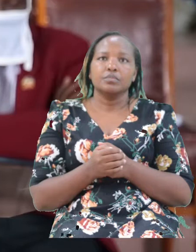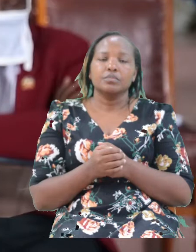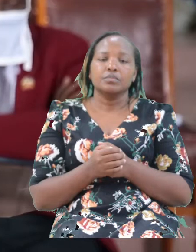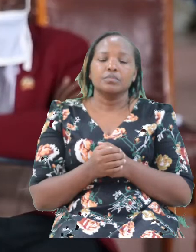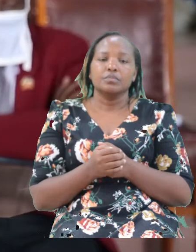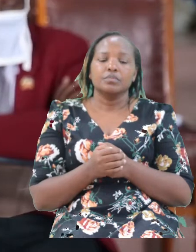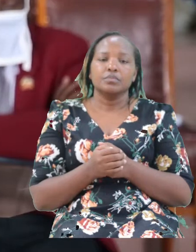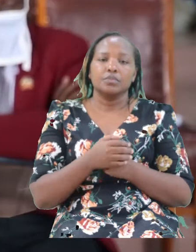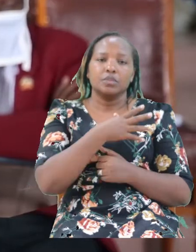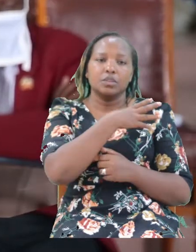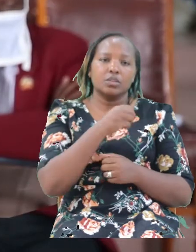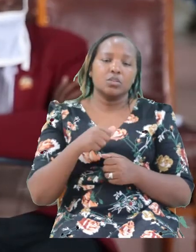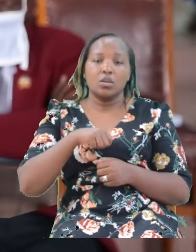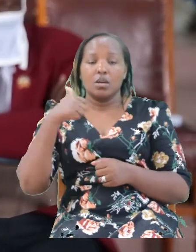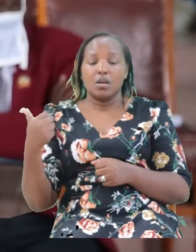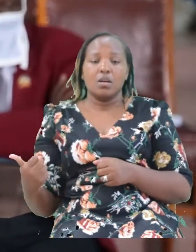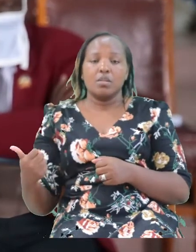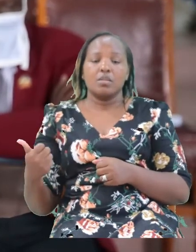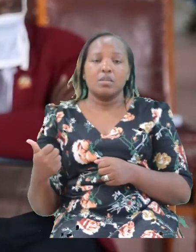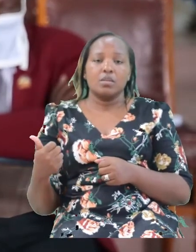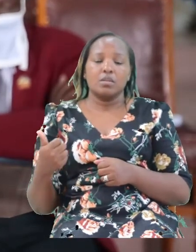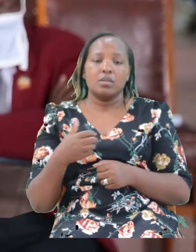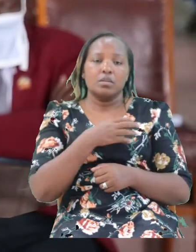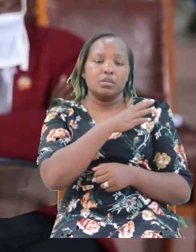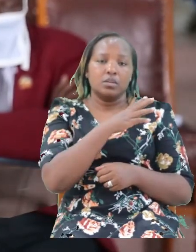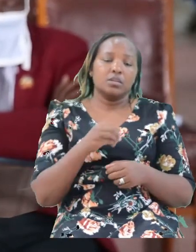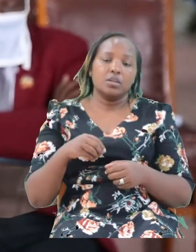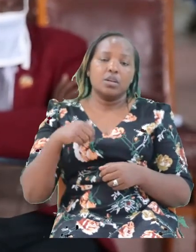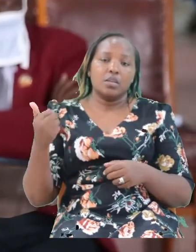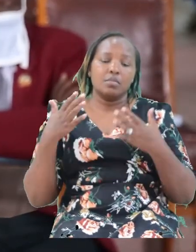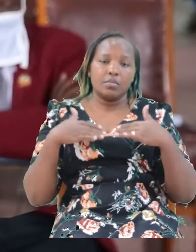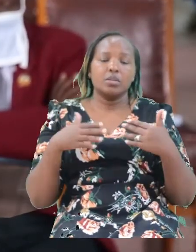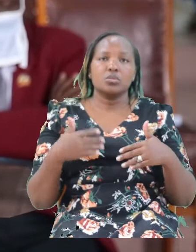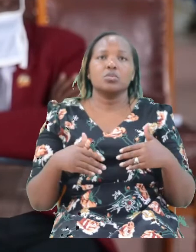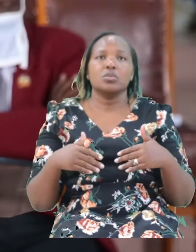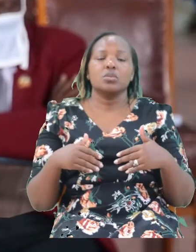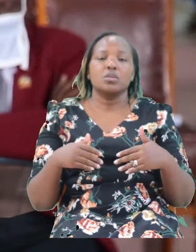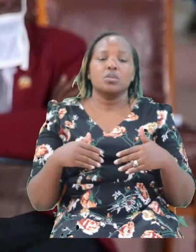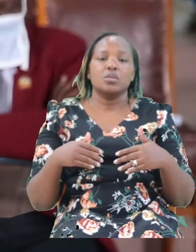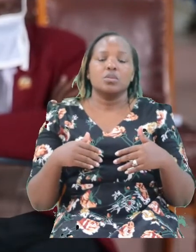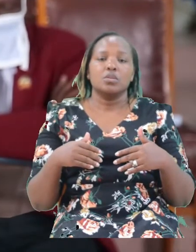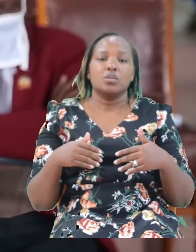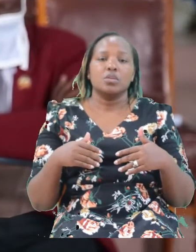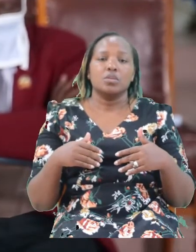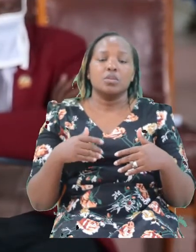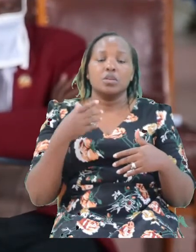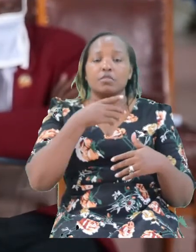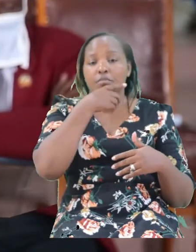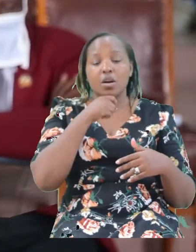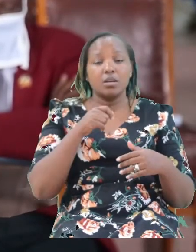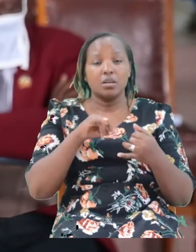Usimpokonye mtu yake, usichukue ya mtu mwingine. Kama mke ama mume si